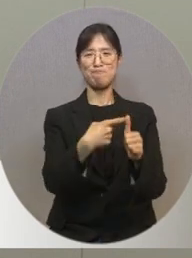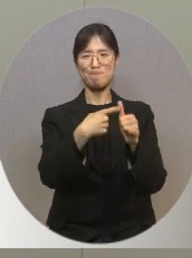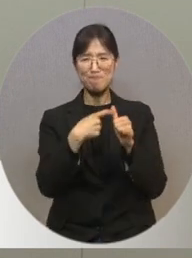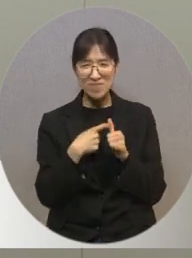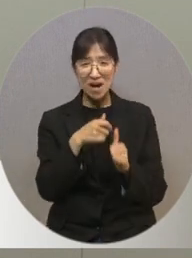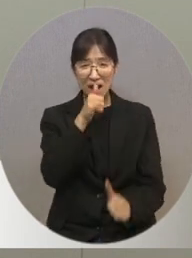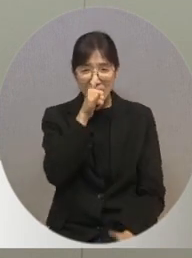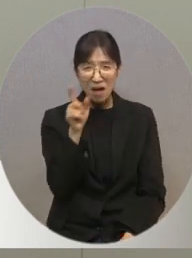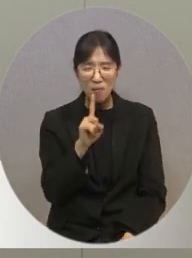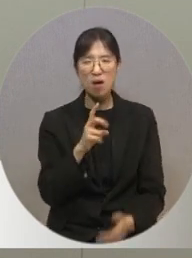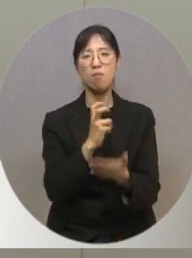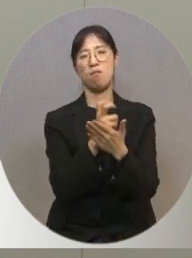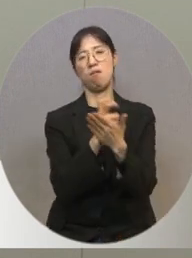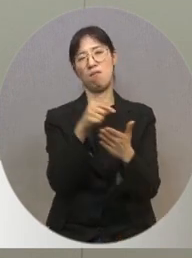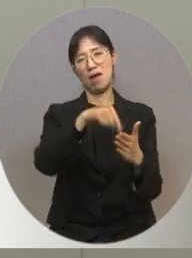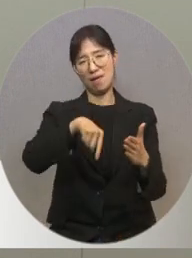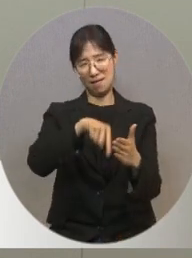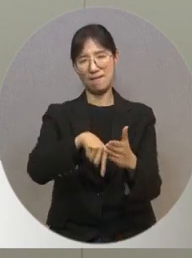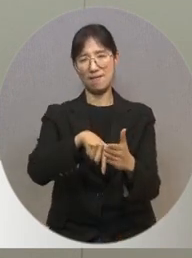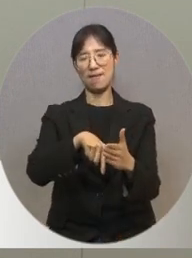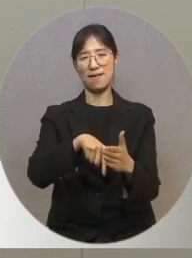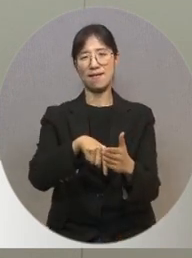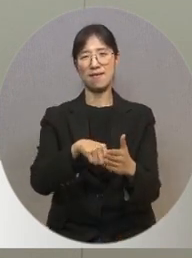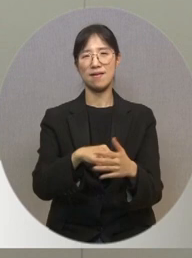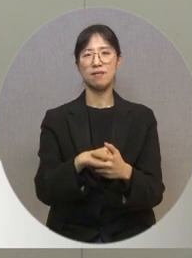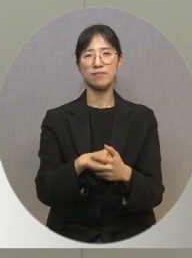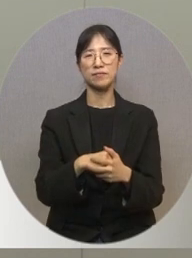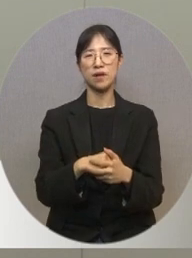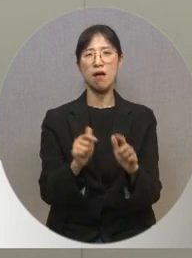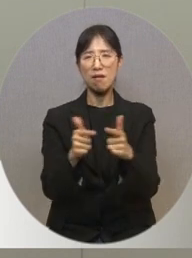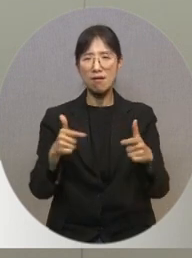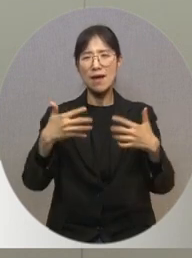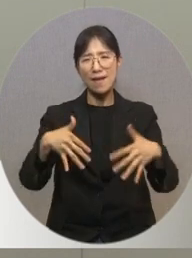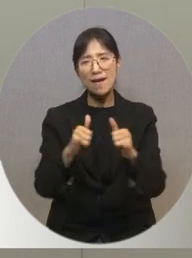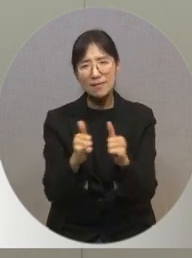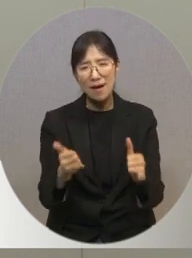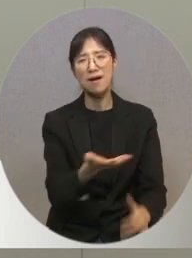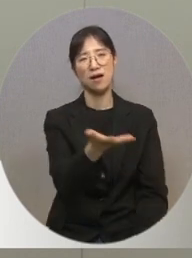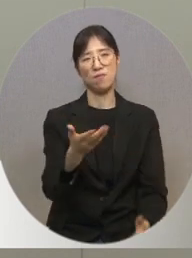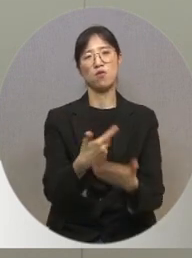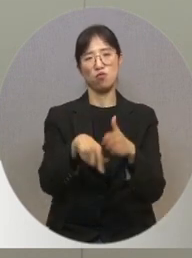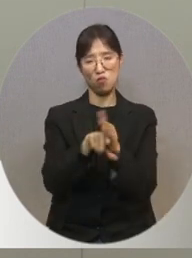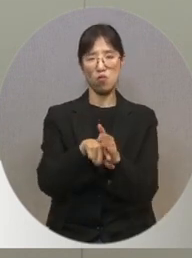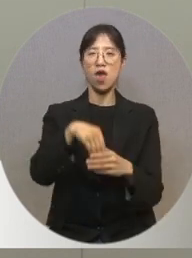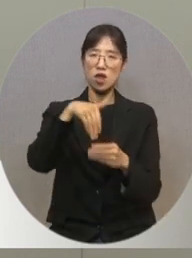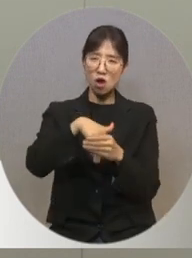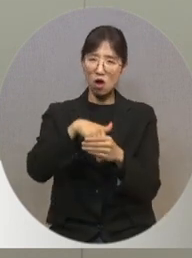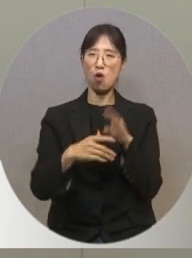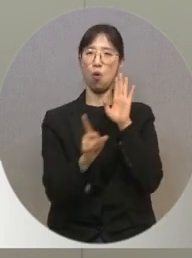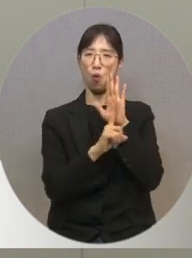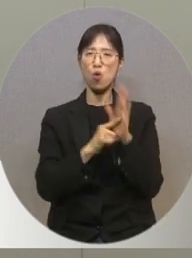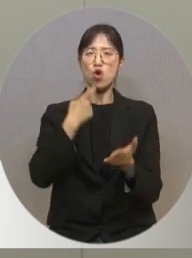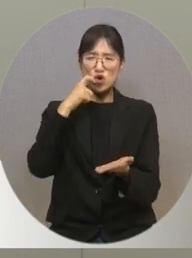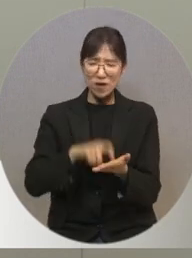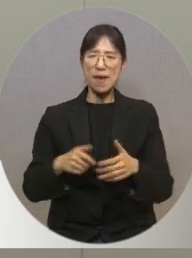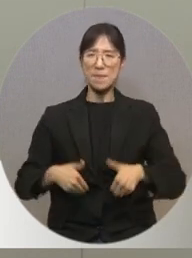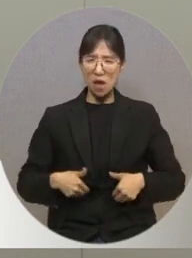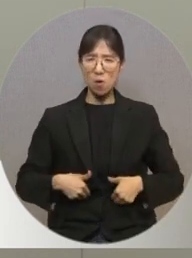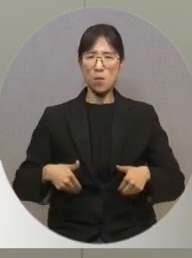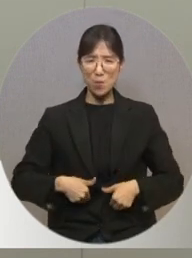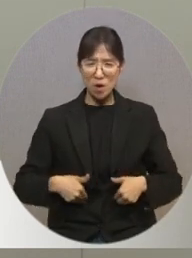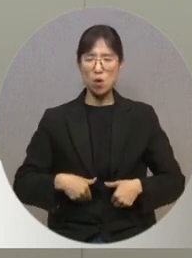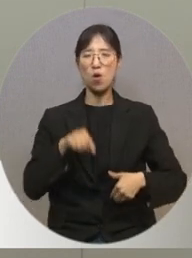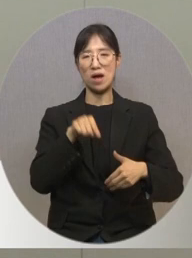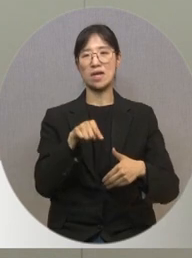띄려면 법 안에서 저희가 선거법 안에서 이러한 다양한 약자들을 위해서 선거 공부를 쉽게 해야 된다라는 그런